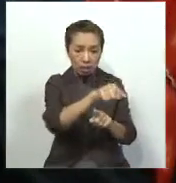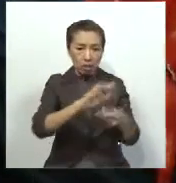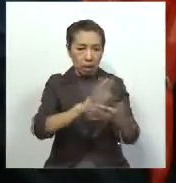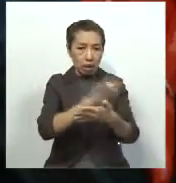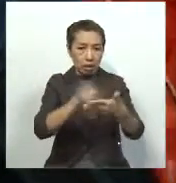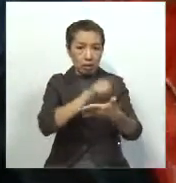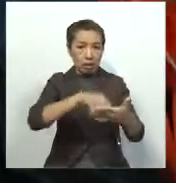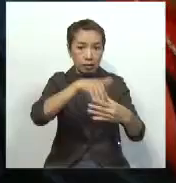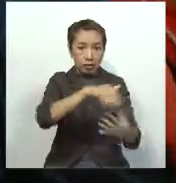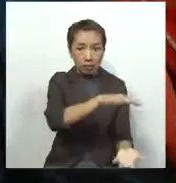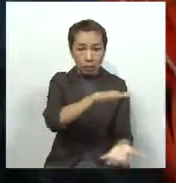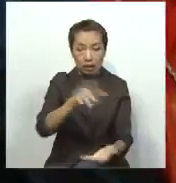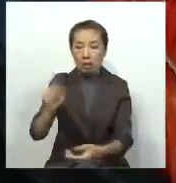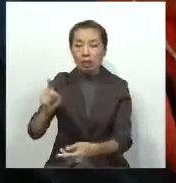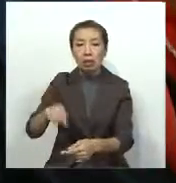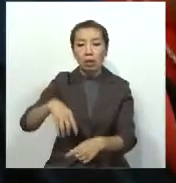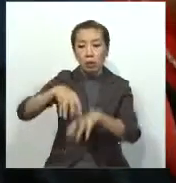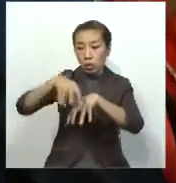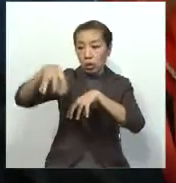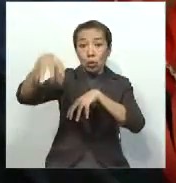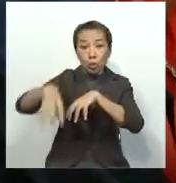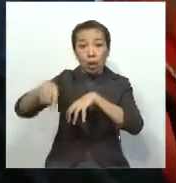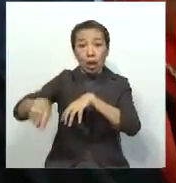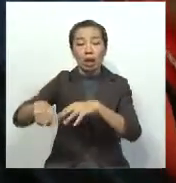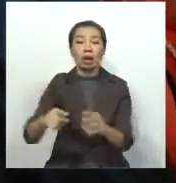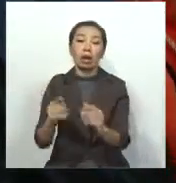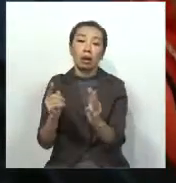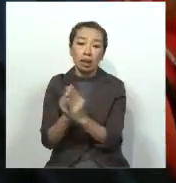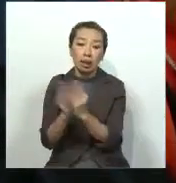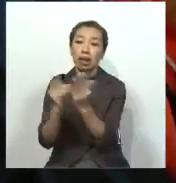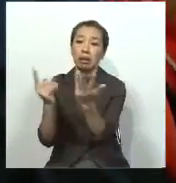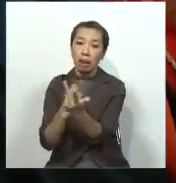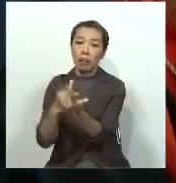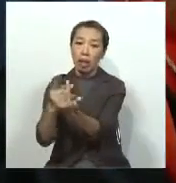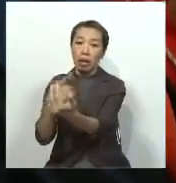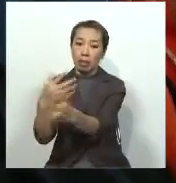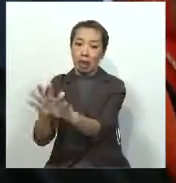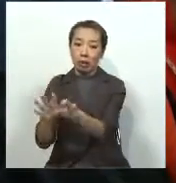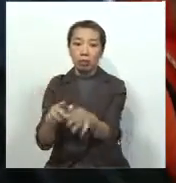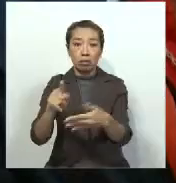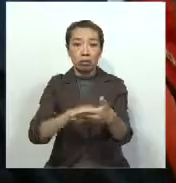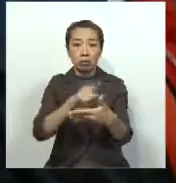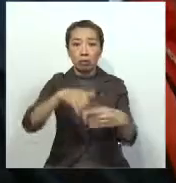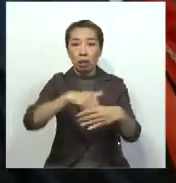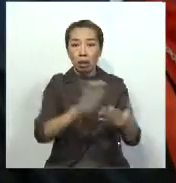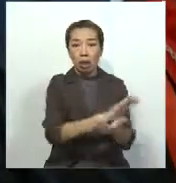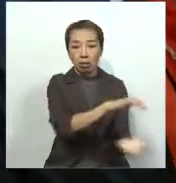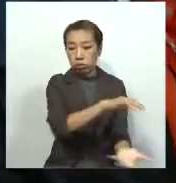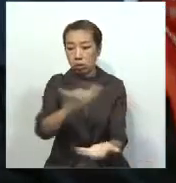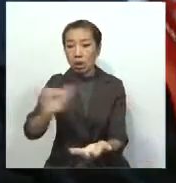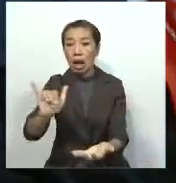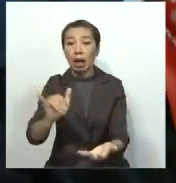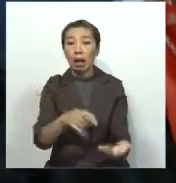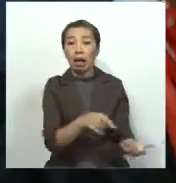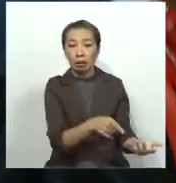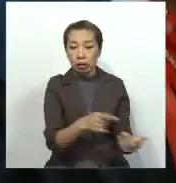เมื่อมีการส่งบัตรเลือกตั้งไปภายหลังเริ่มนับคะแนนการเลือกตั้งตอนนี้การนับคะแนนมันจบแล้วบัตรก็ยังอยู่